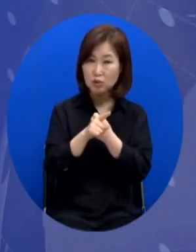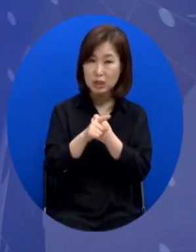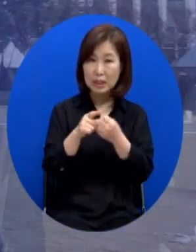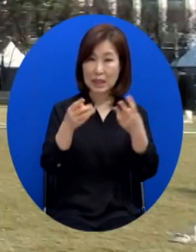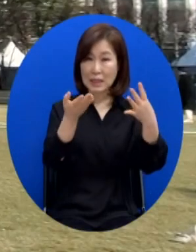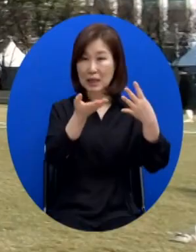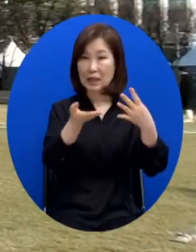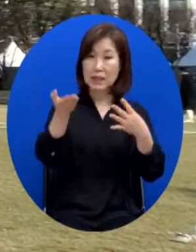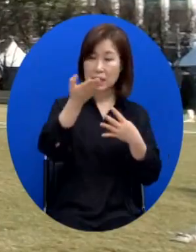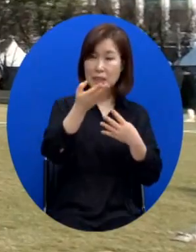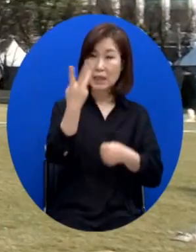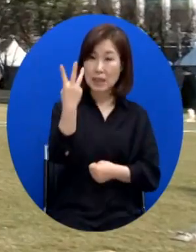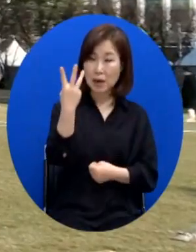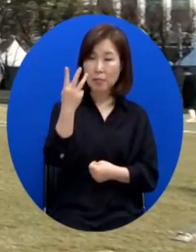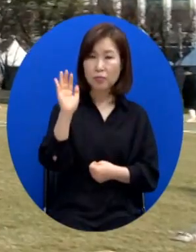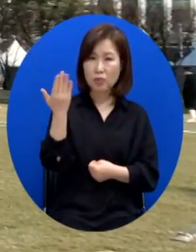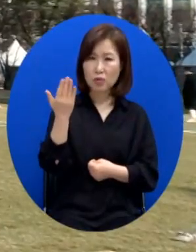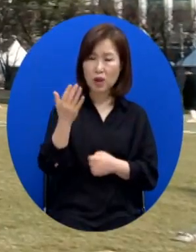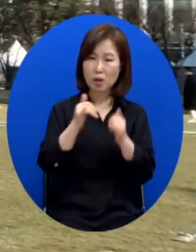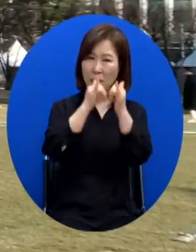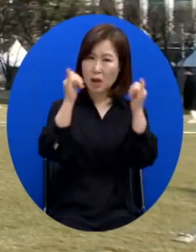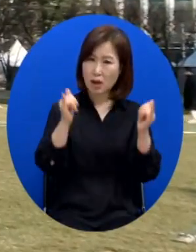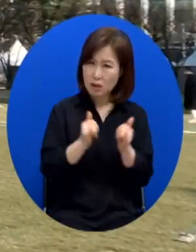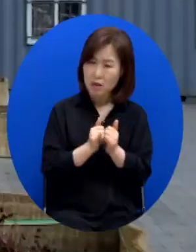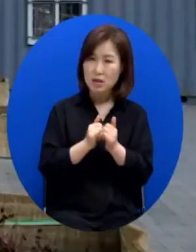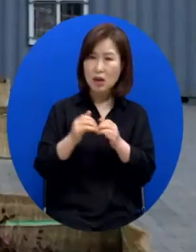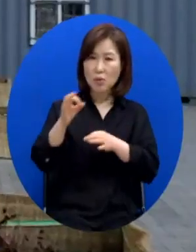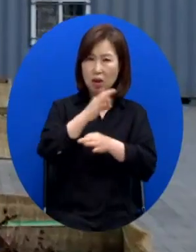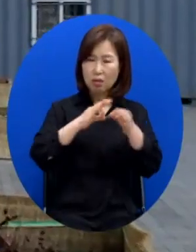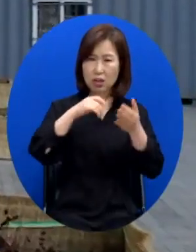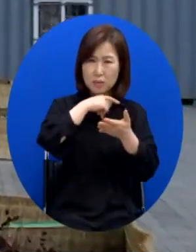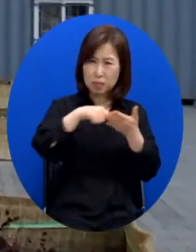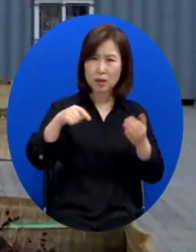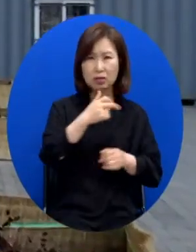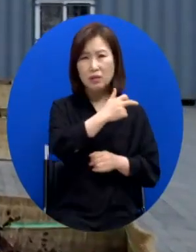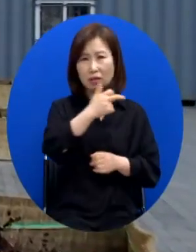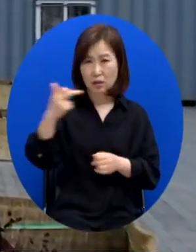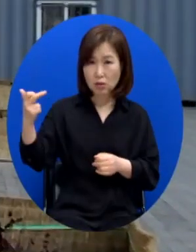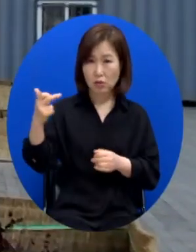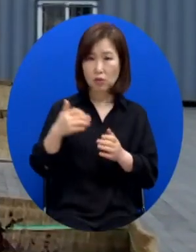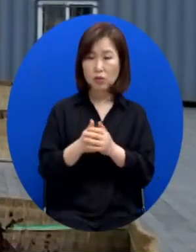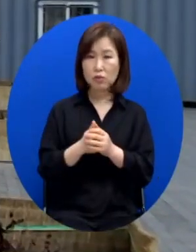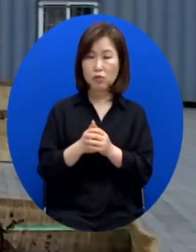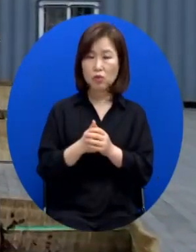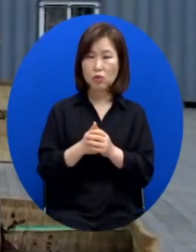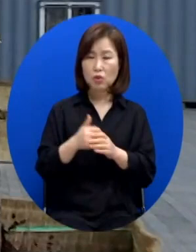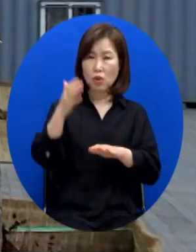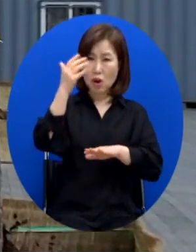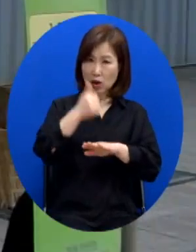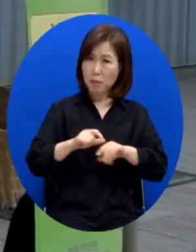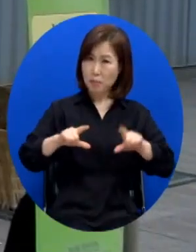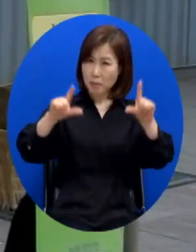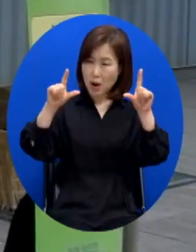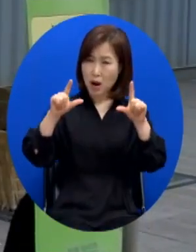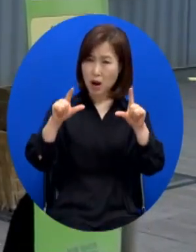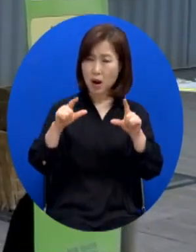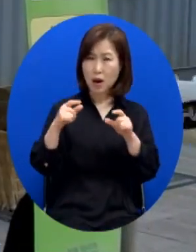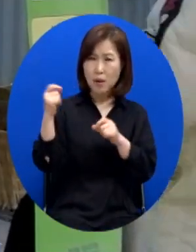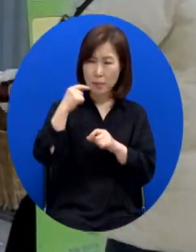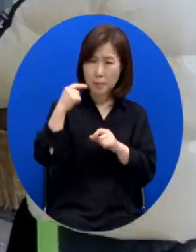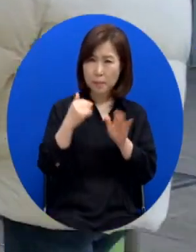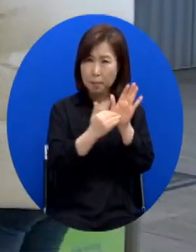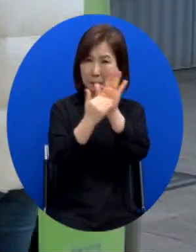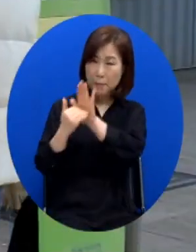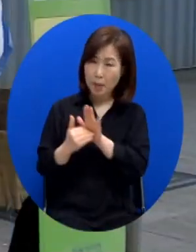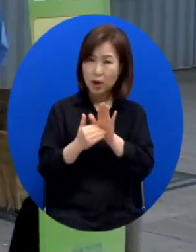시 예상되는 막대한 사회적, 경제적 피해와 함께 현재 적용 중인 연말연시 특별 방역 대책을 종합적으로